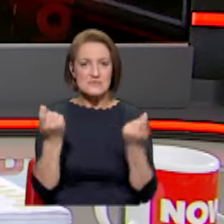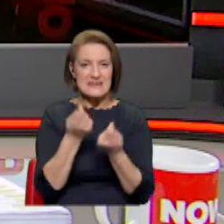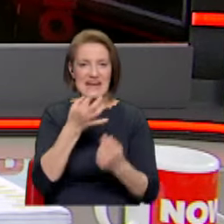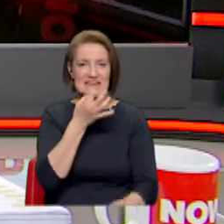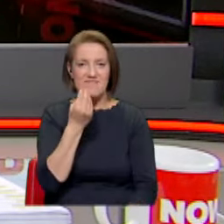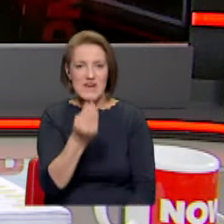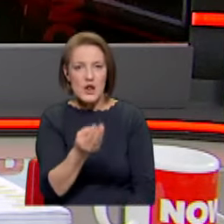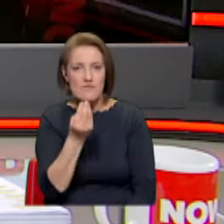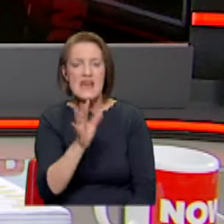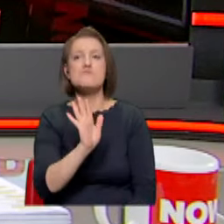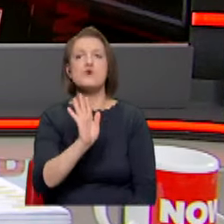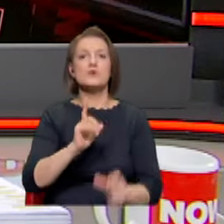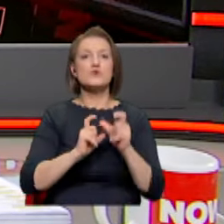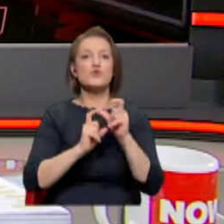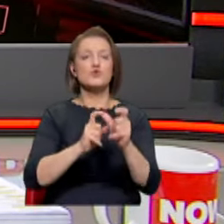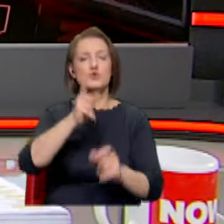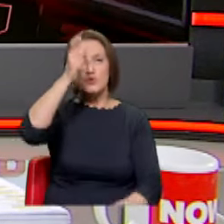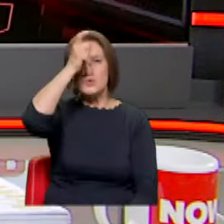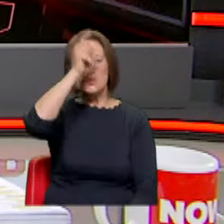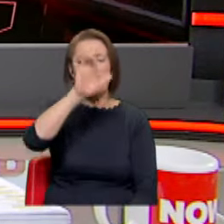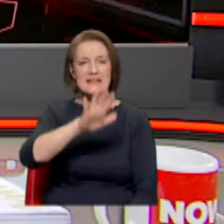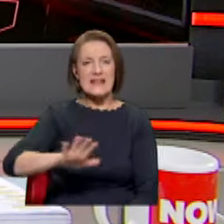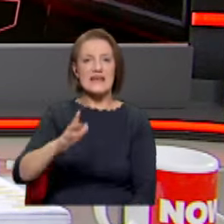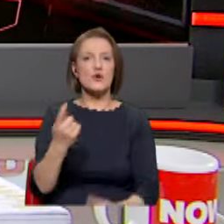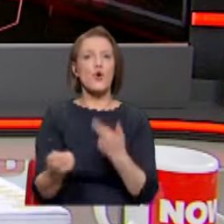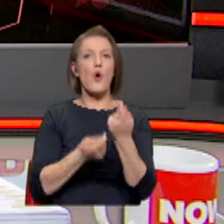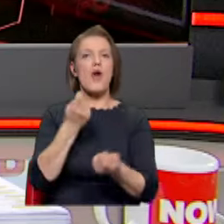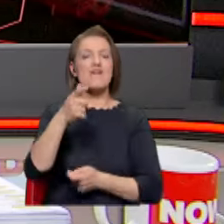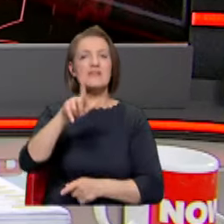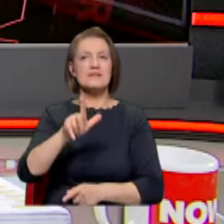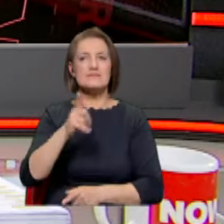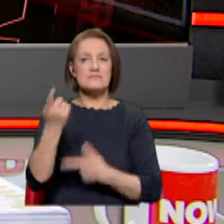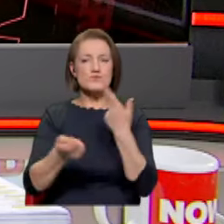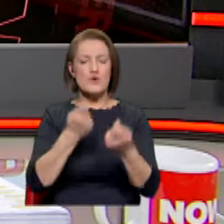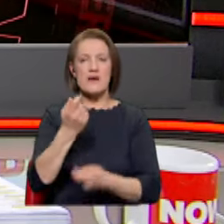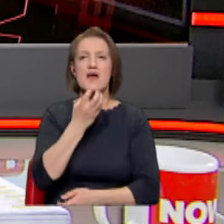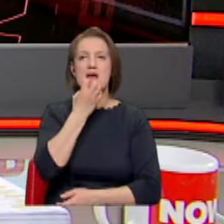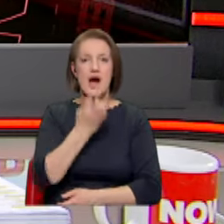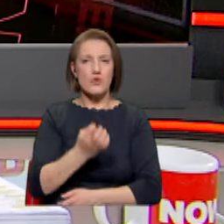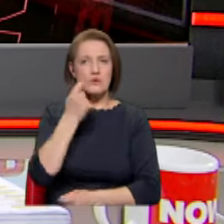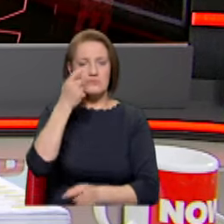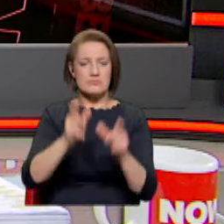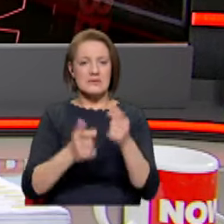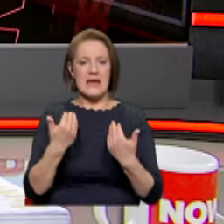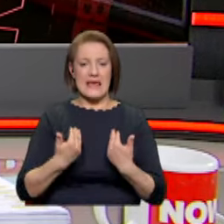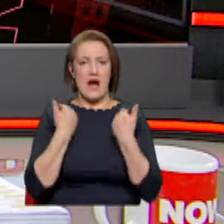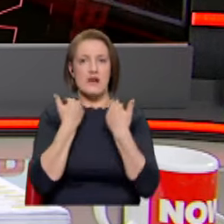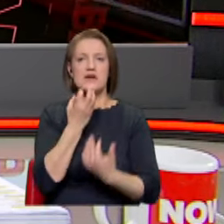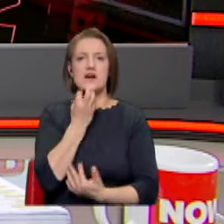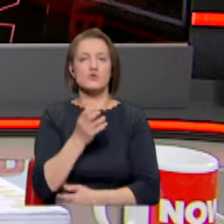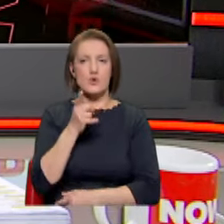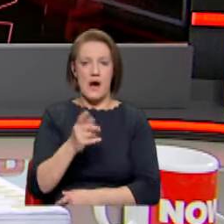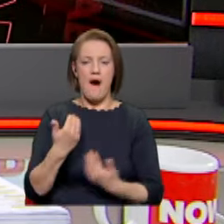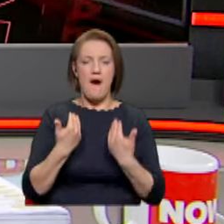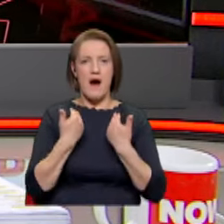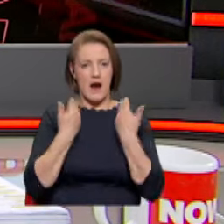edilmiyor mu sorusu bütün bu ülkedeki görevlilerin Bu ülkenin kadrolarının yargı kadrolarının